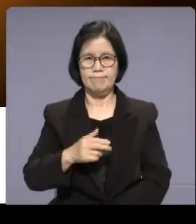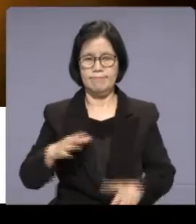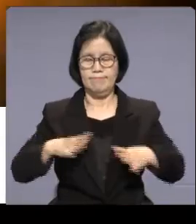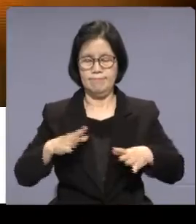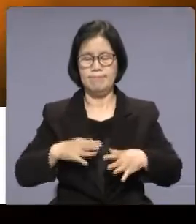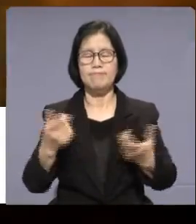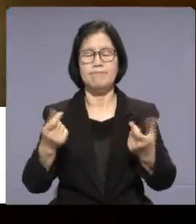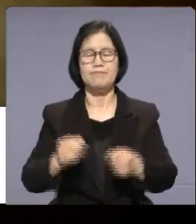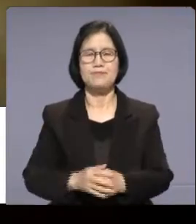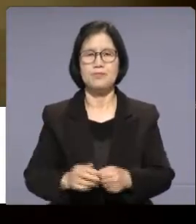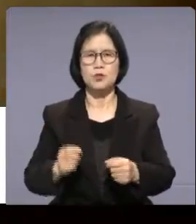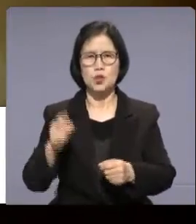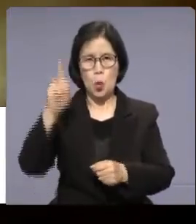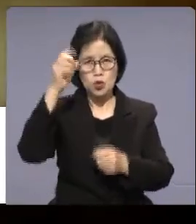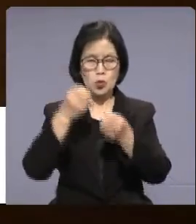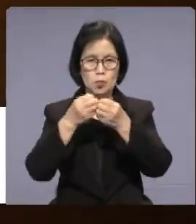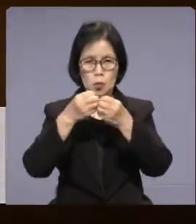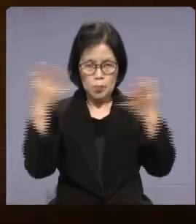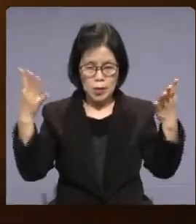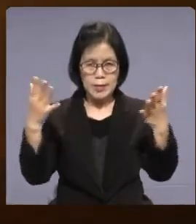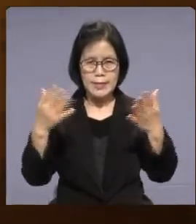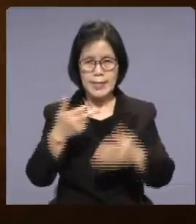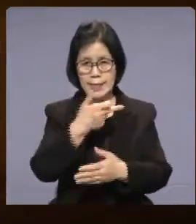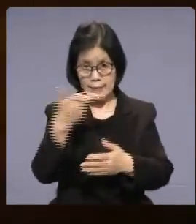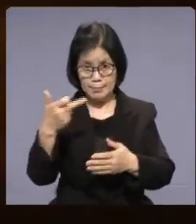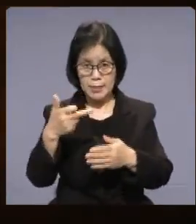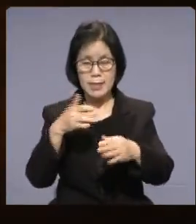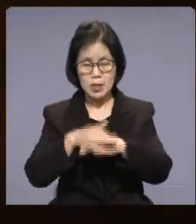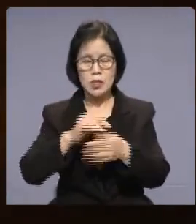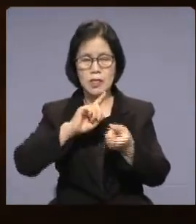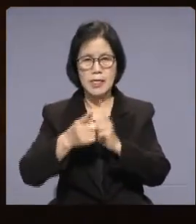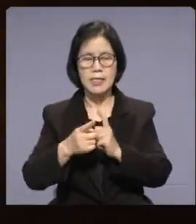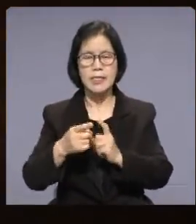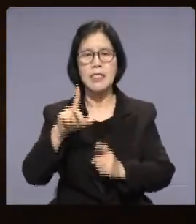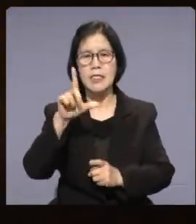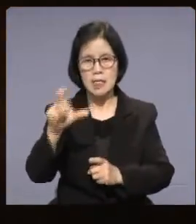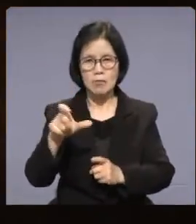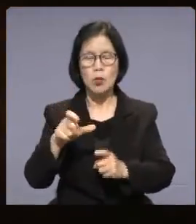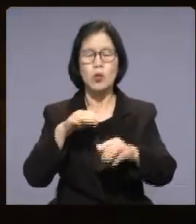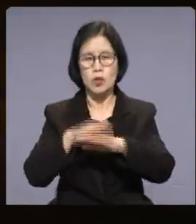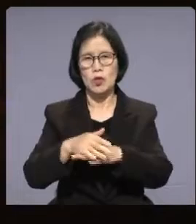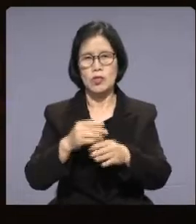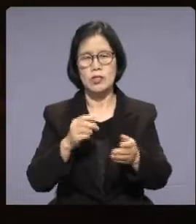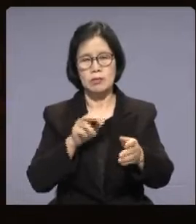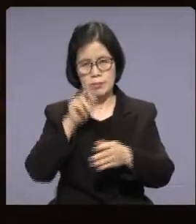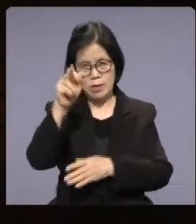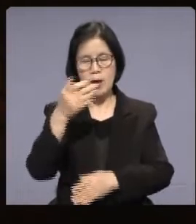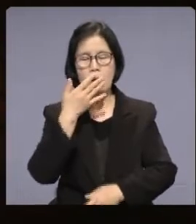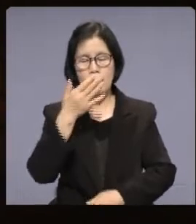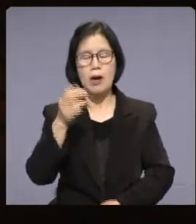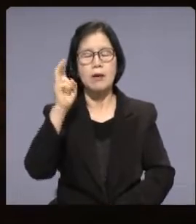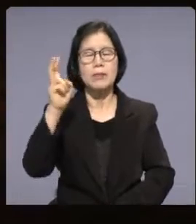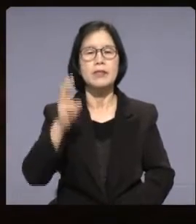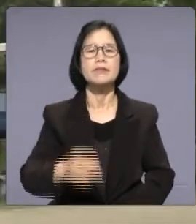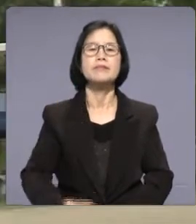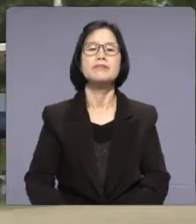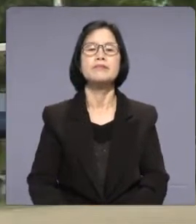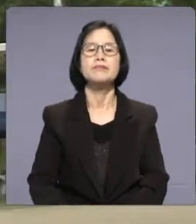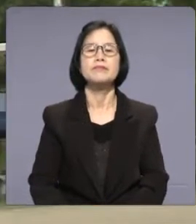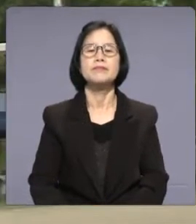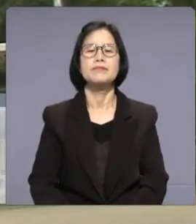최근 공중 폭발했던 화성 17형 대신 검증된 화성 15형 을 동원 했을 가능성도 제기됩니다